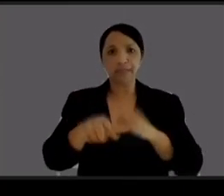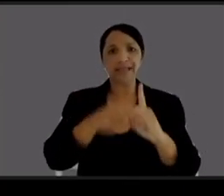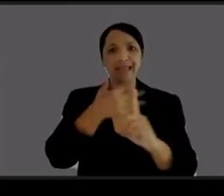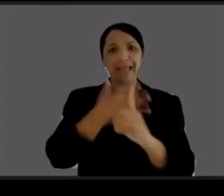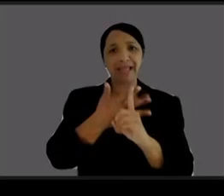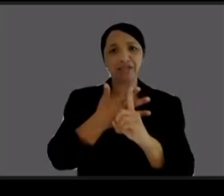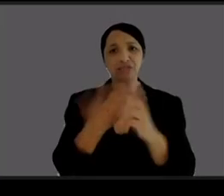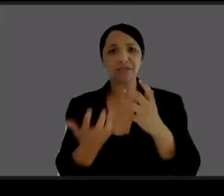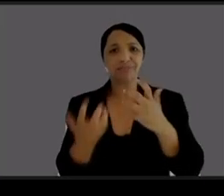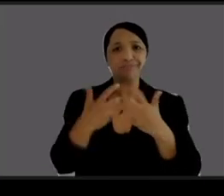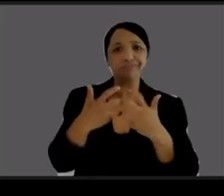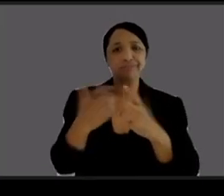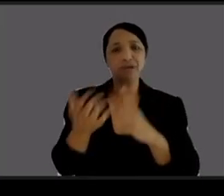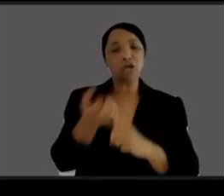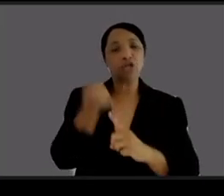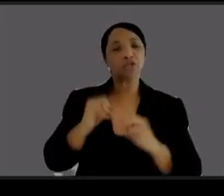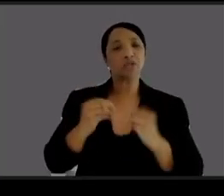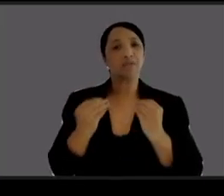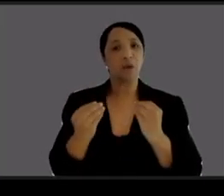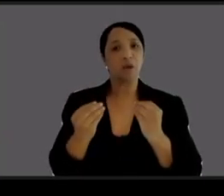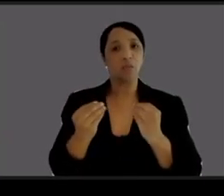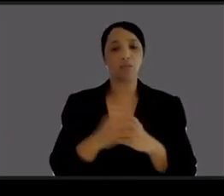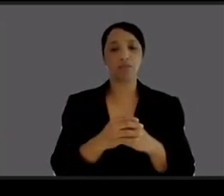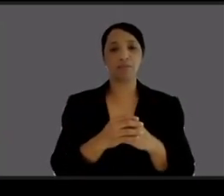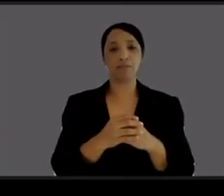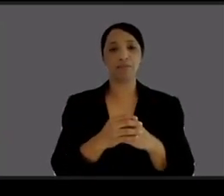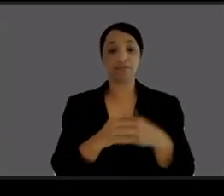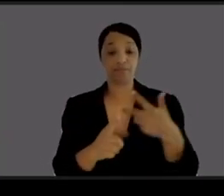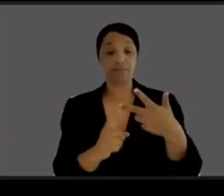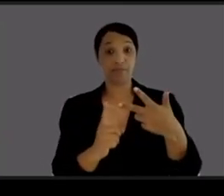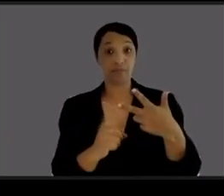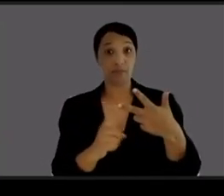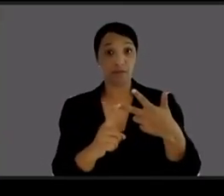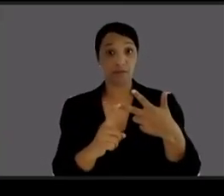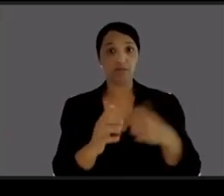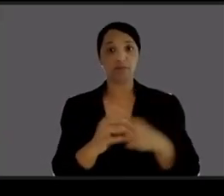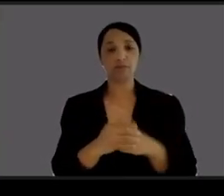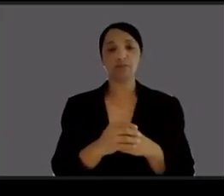تحقيق هدف التنميه المستدامه وثالثا كيف يمكن لمنتدانا